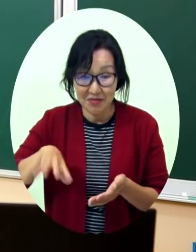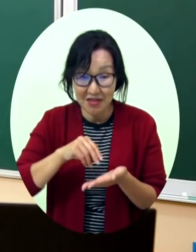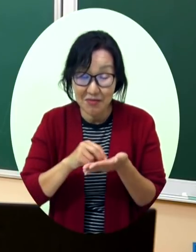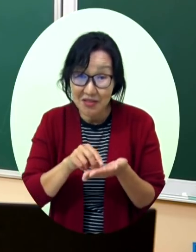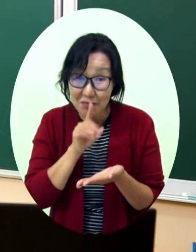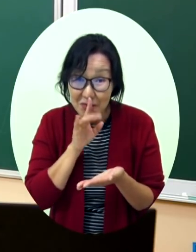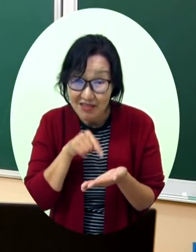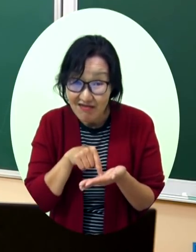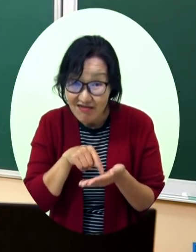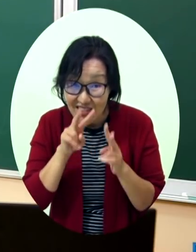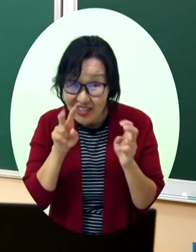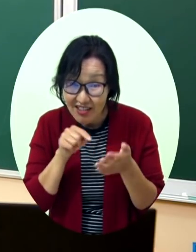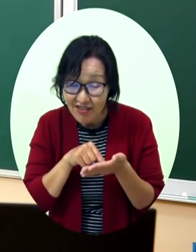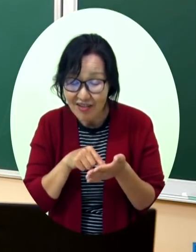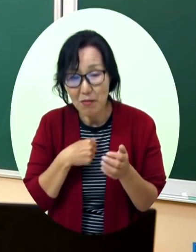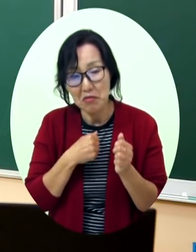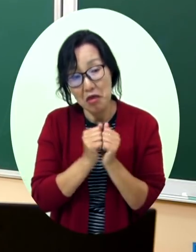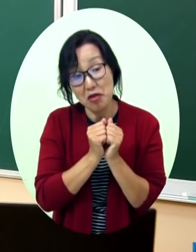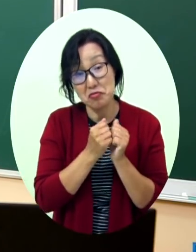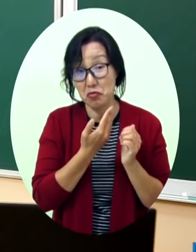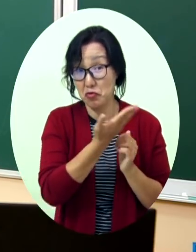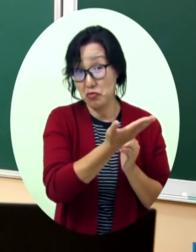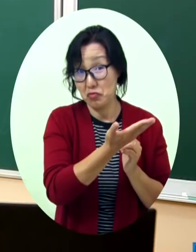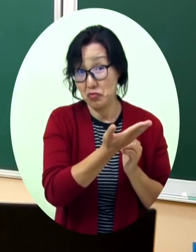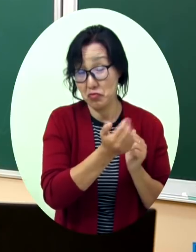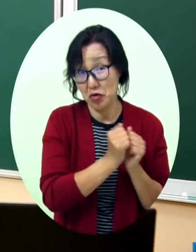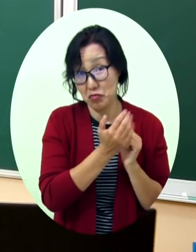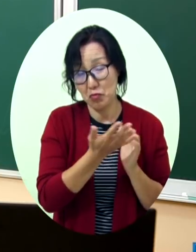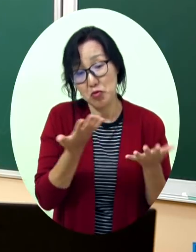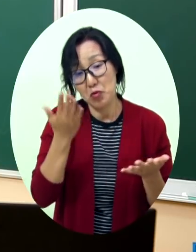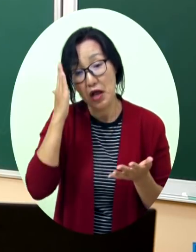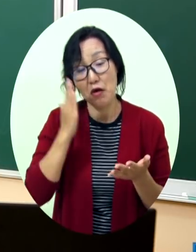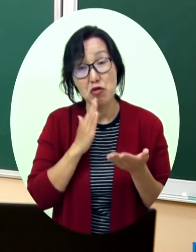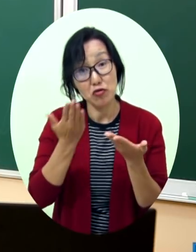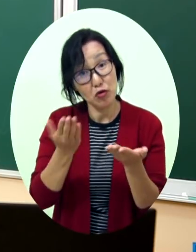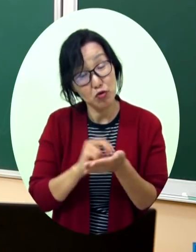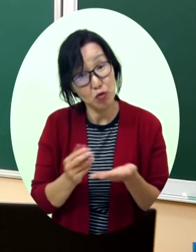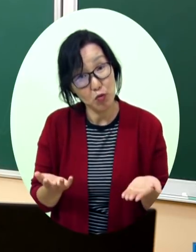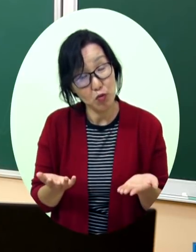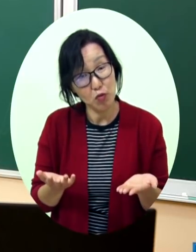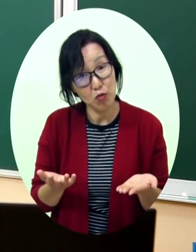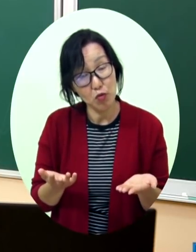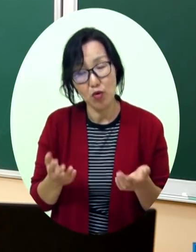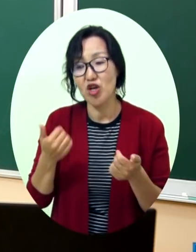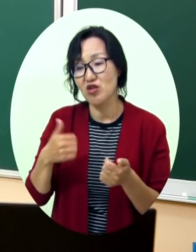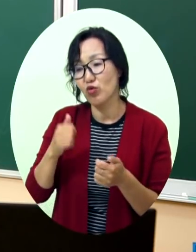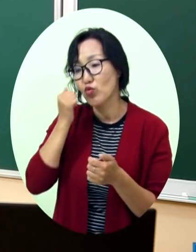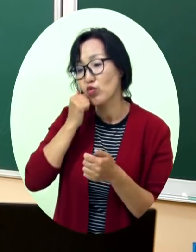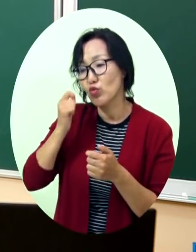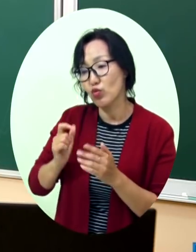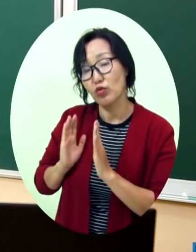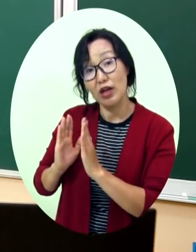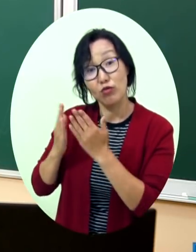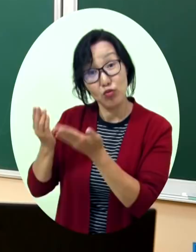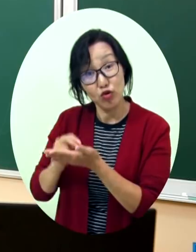бидний бичиж байгаа сэдэв маань найз нөхдөд үү? Эсвэл аав ээжтэй хандсан байх уу? Ахмад